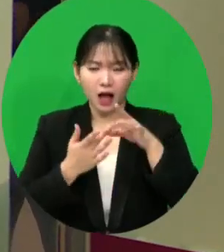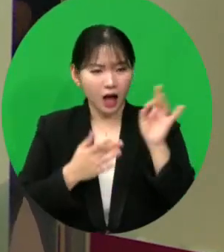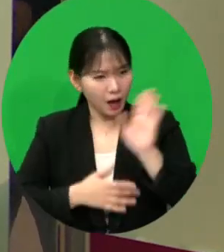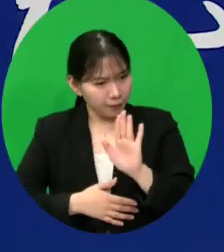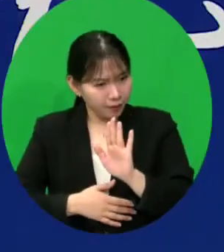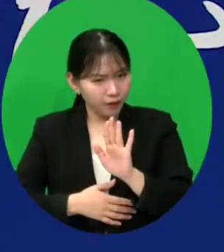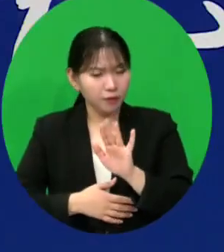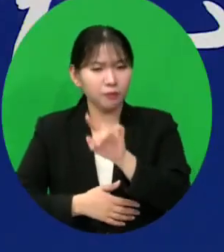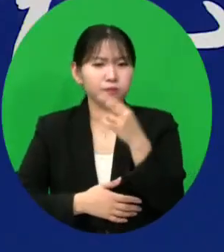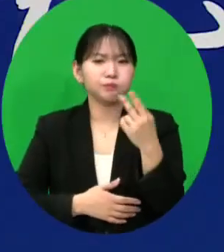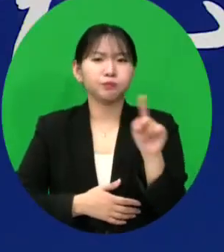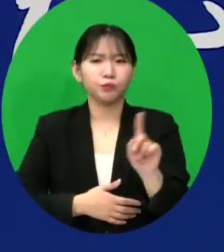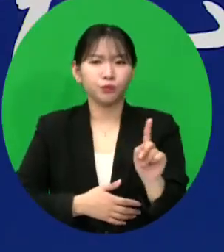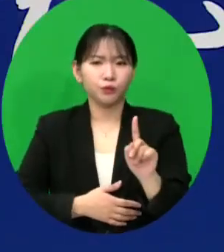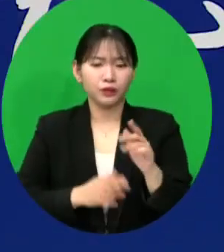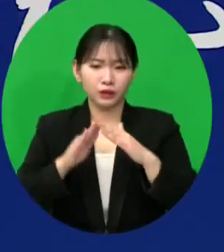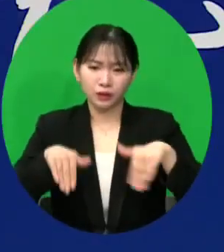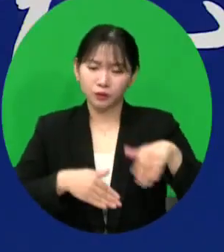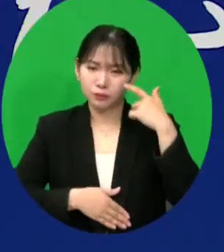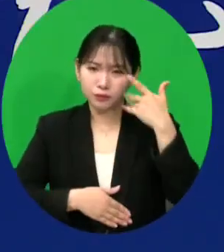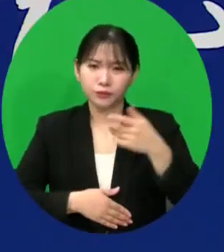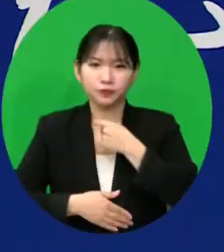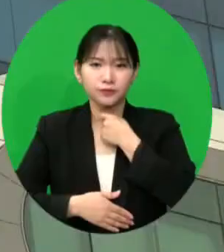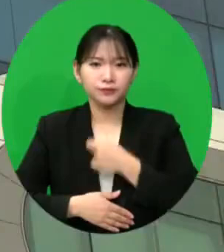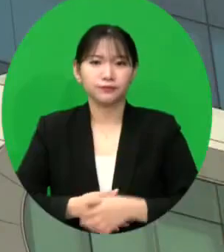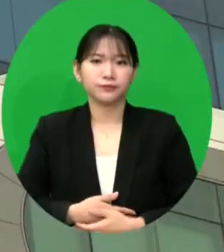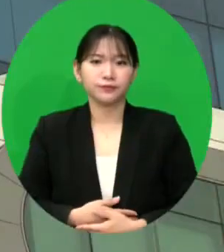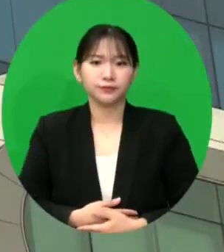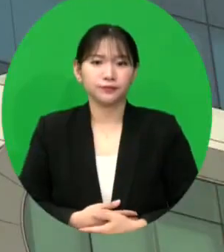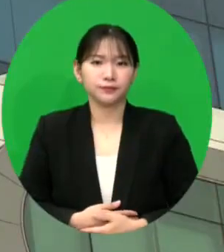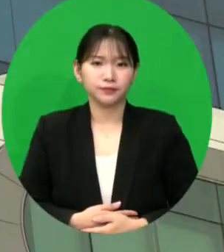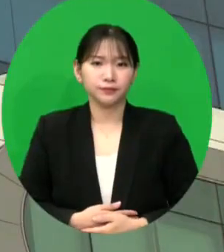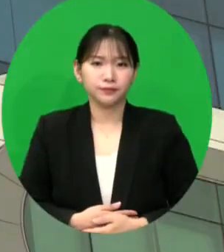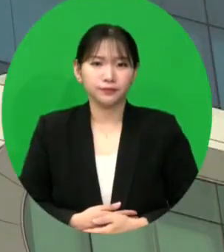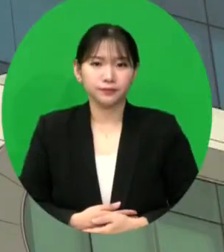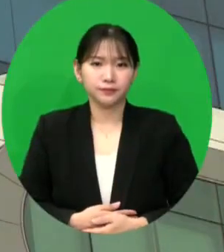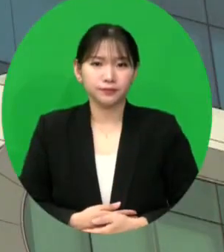있는 것은 아닌지 전라남도에 묻지 않을 수 없습니다. MBC 뉴스 박종호입니다.